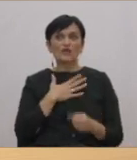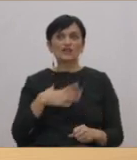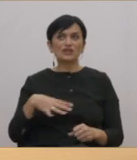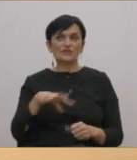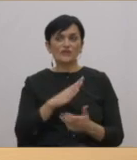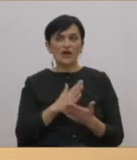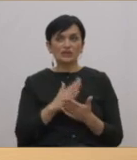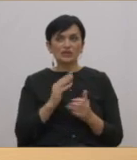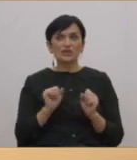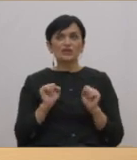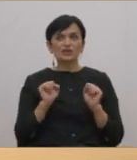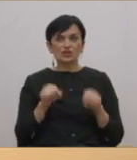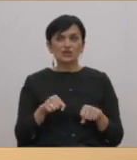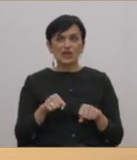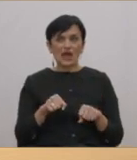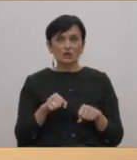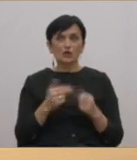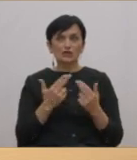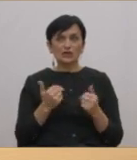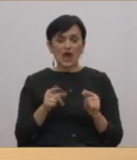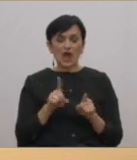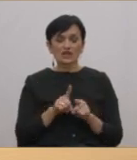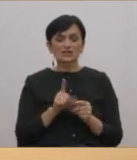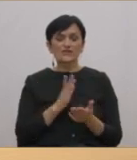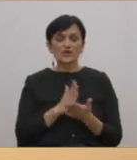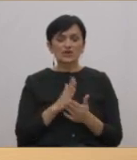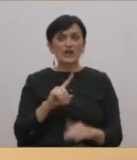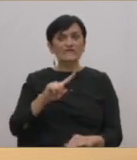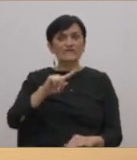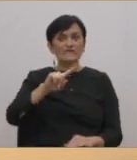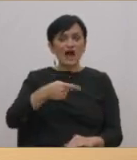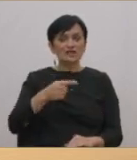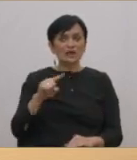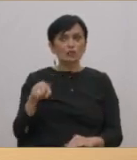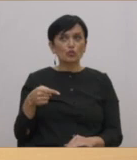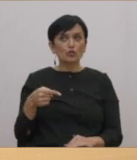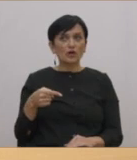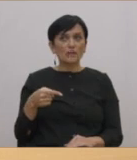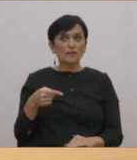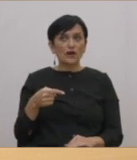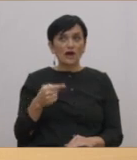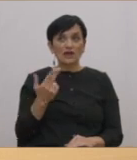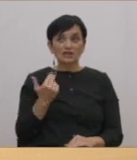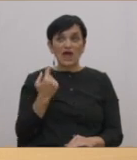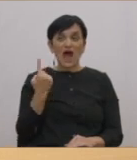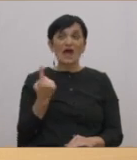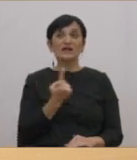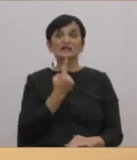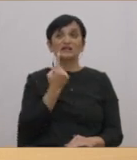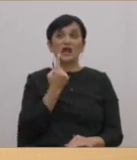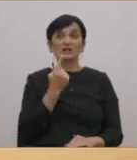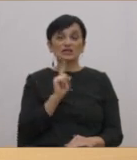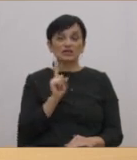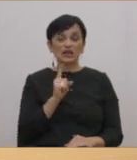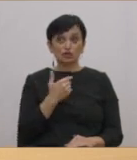არის შესაძლებლობა და ასევე არის ვალდებულებაც. და ერთადერთი,